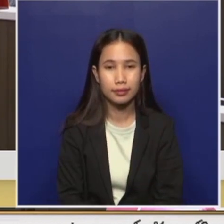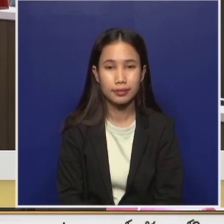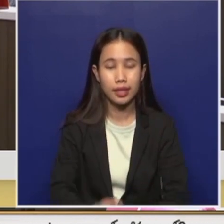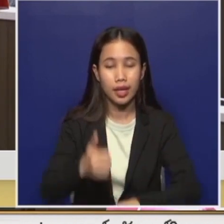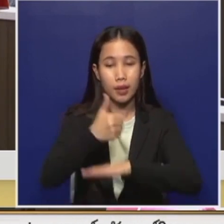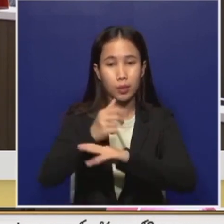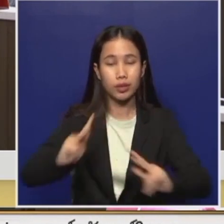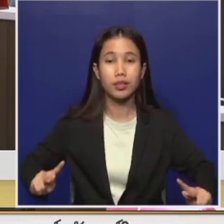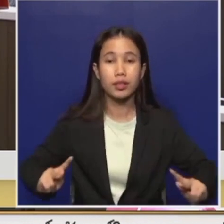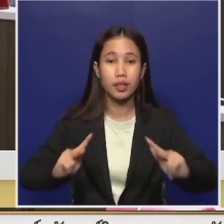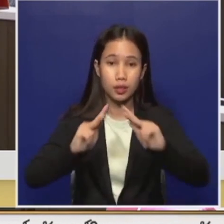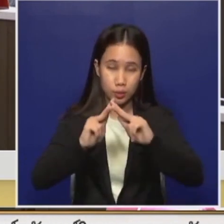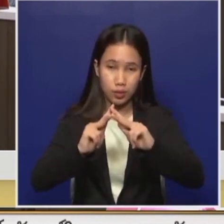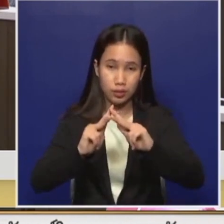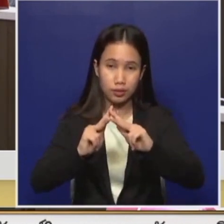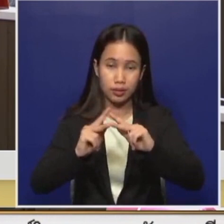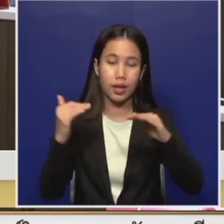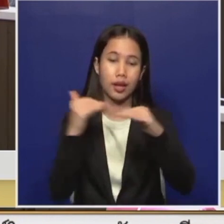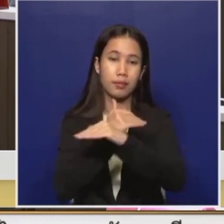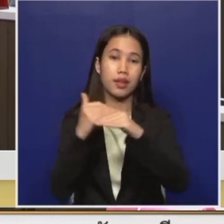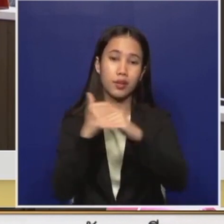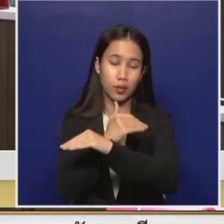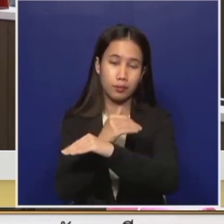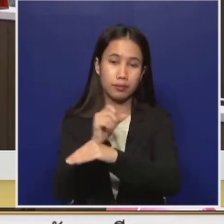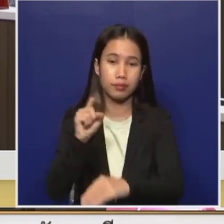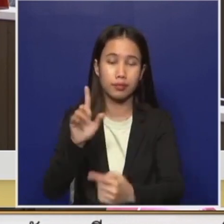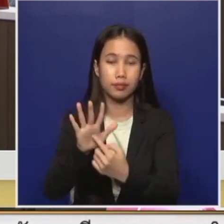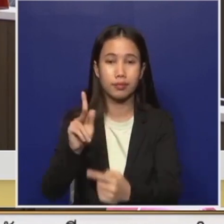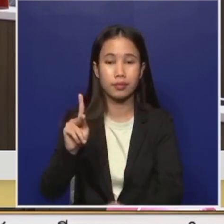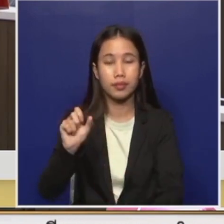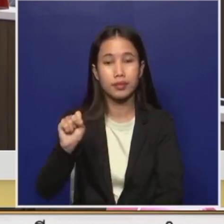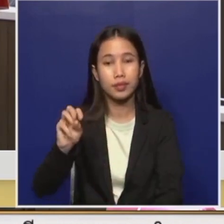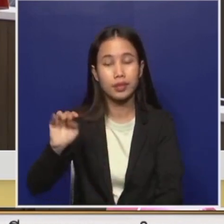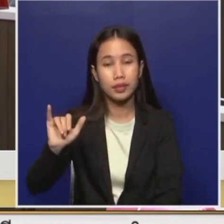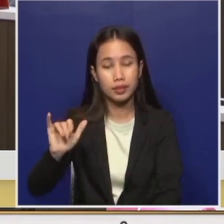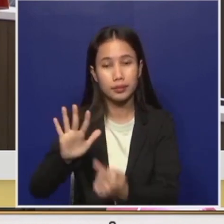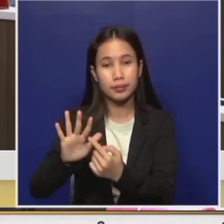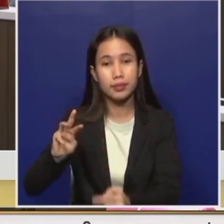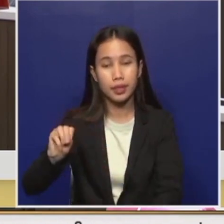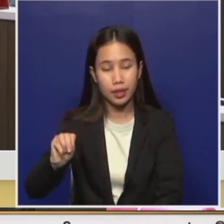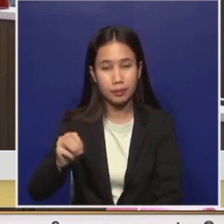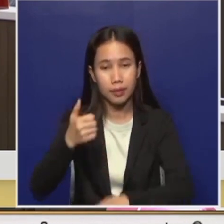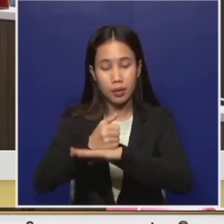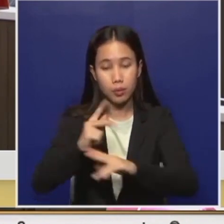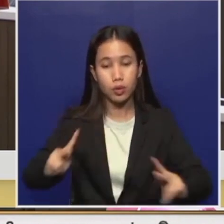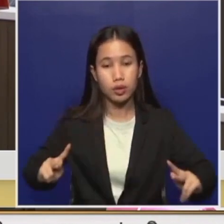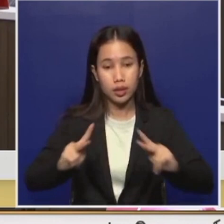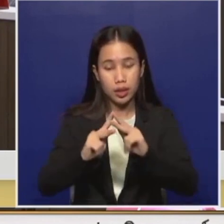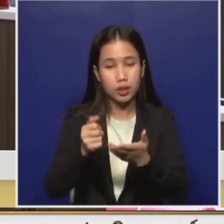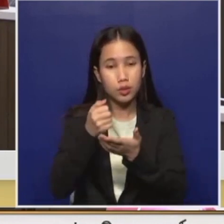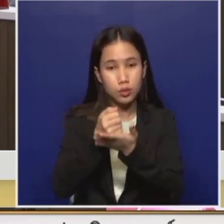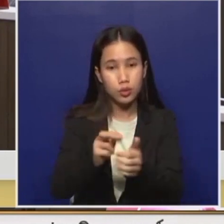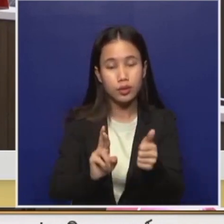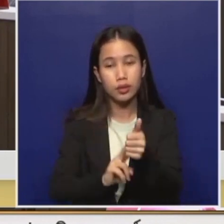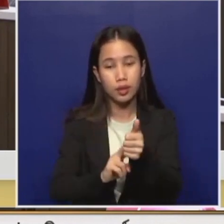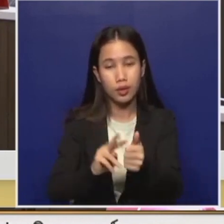รมตรีว่าการกระส่วง millones สัสสามชิดชอบไม่ไว้วางใจรมตีช่วยวาการกระส่งมาทัย นิปน